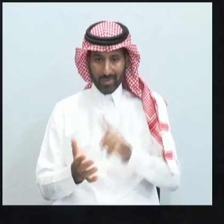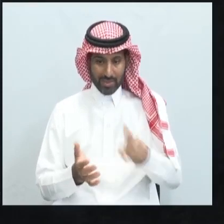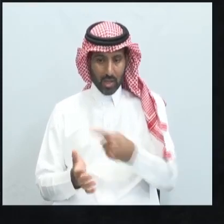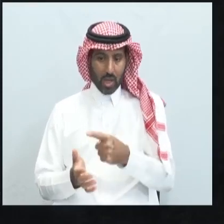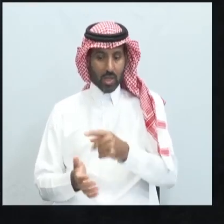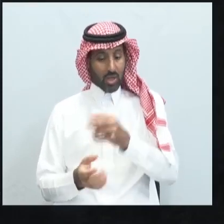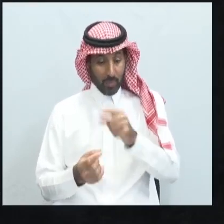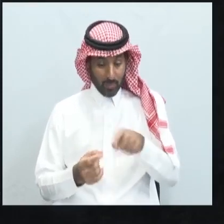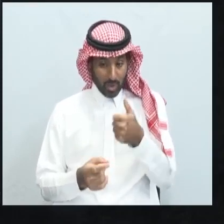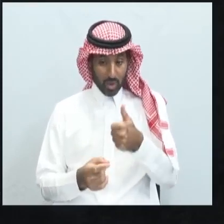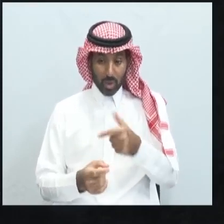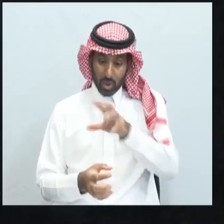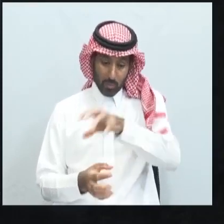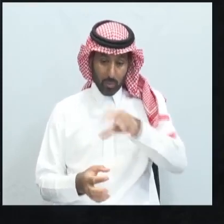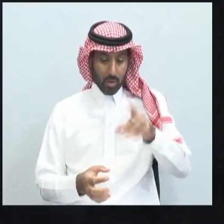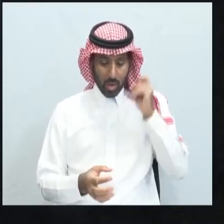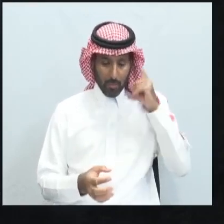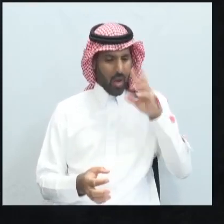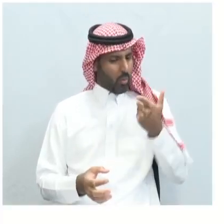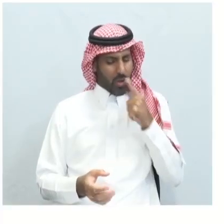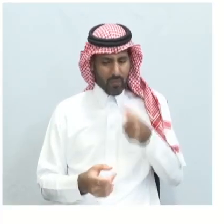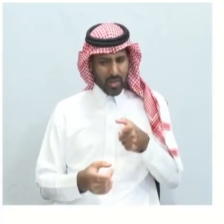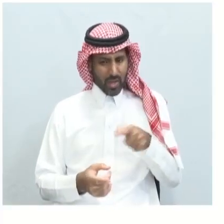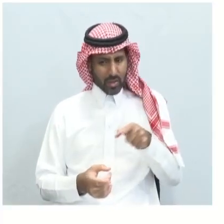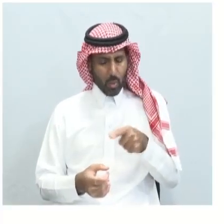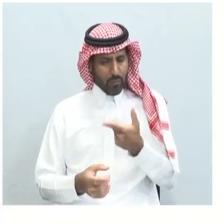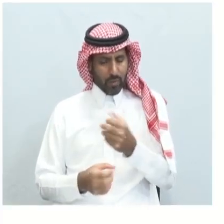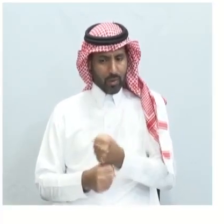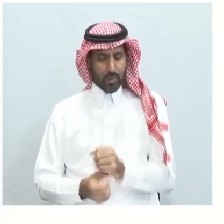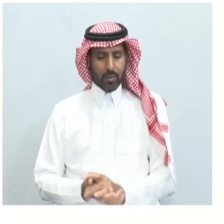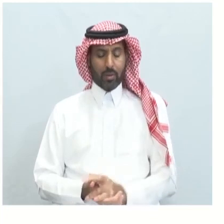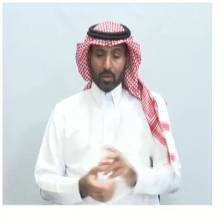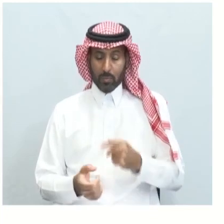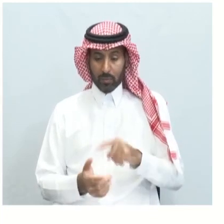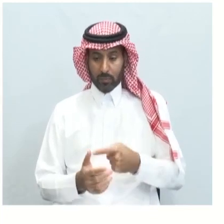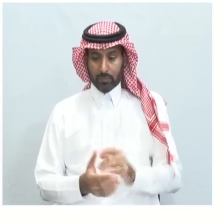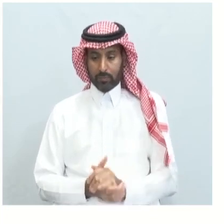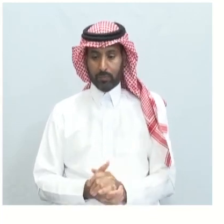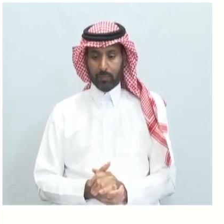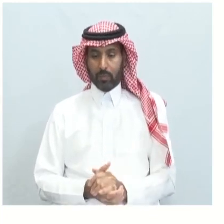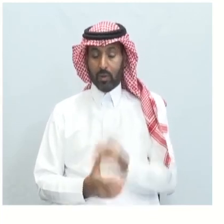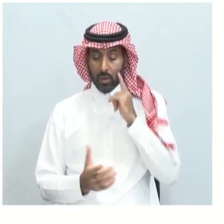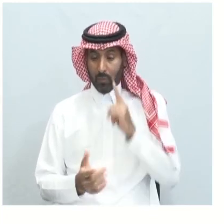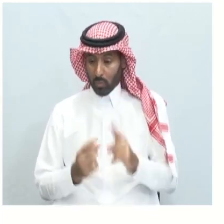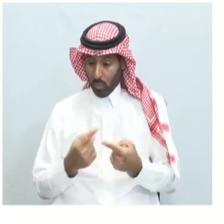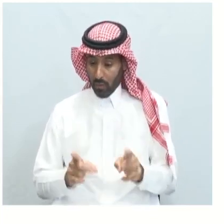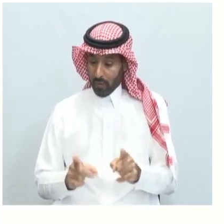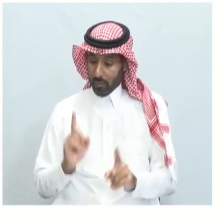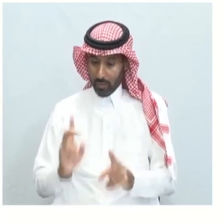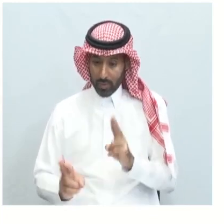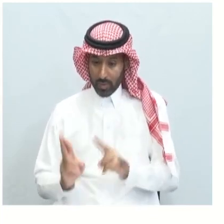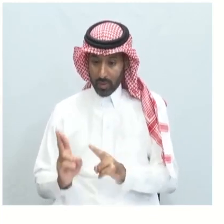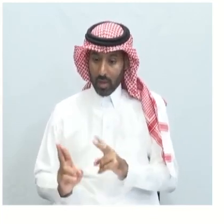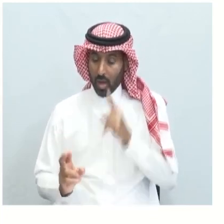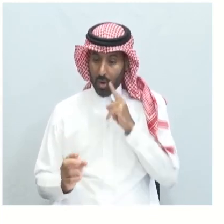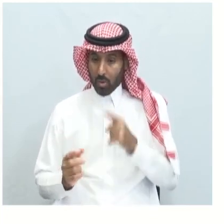جميع المكونات لتحديد ثغرات الامن السبراني واصلاحها تنفيذ مصادقه قويه والتحكم